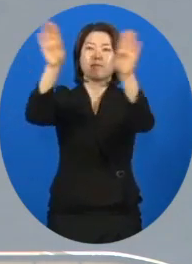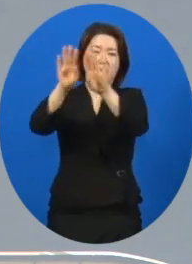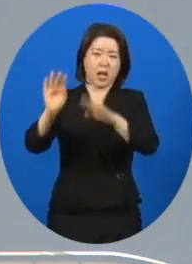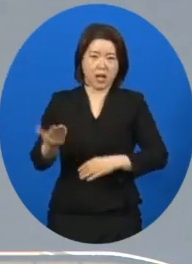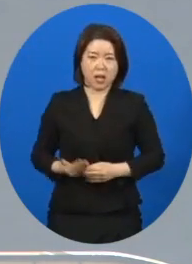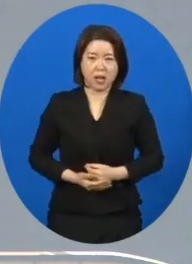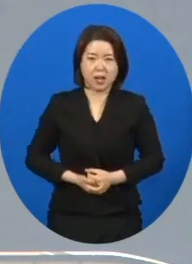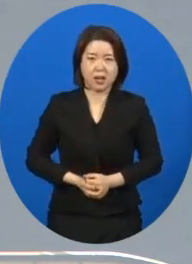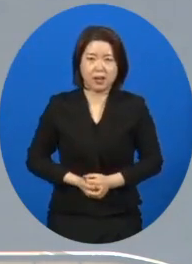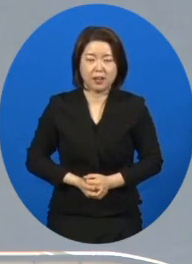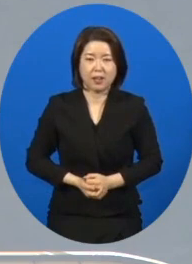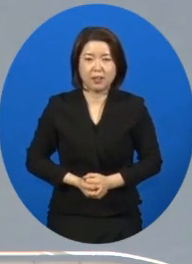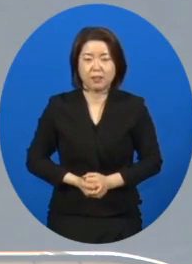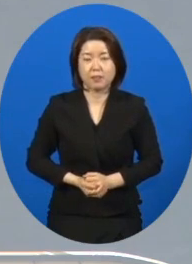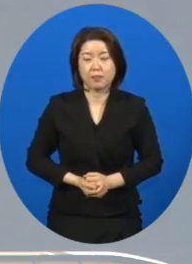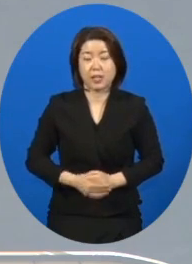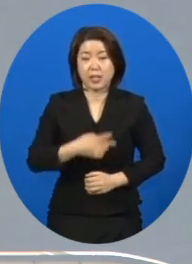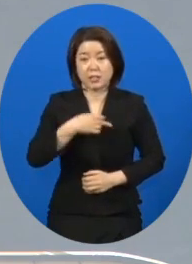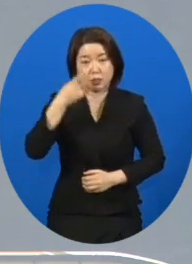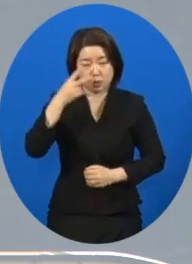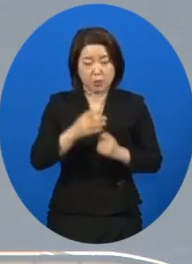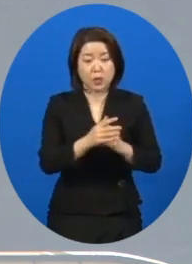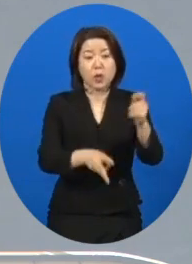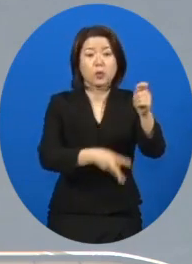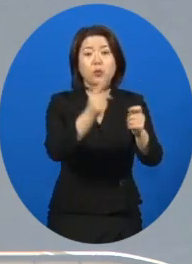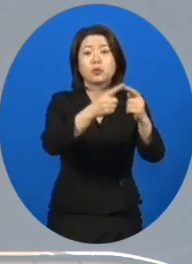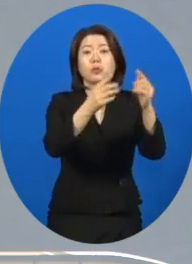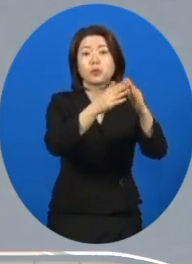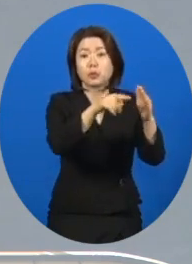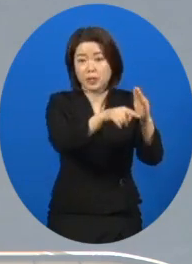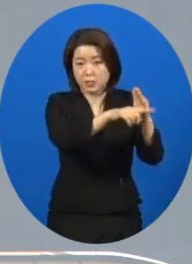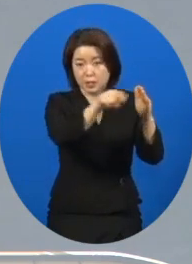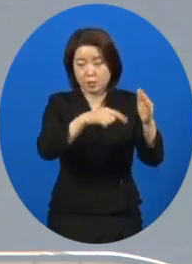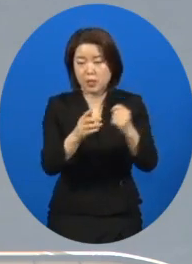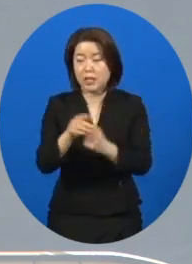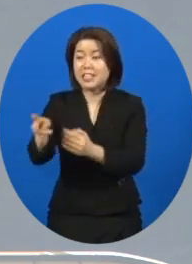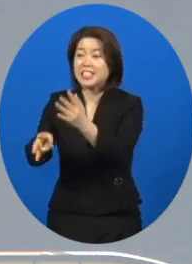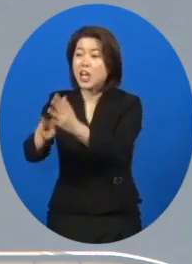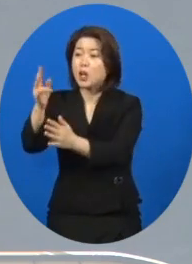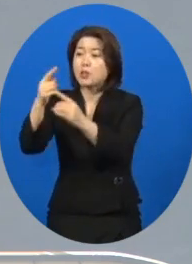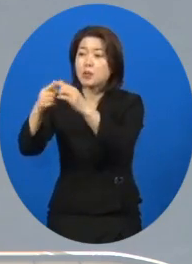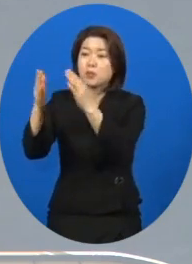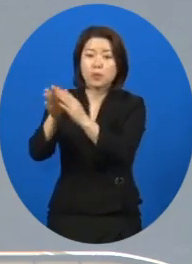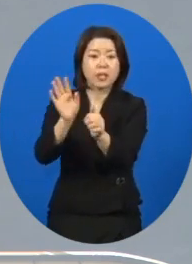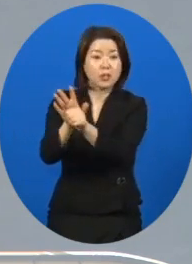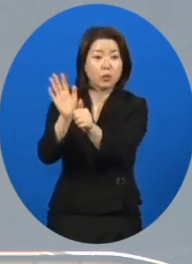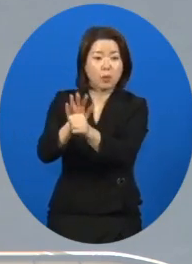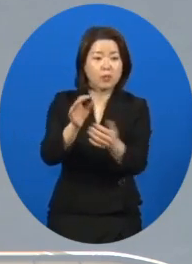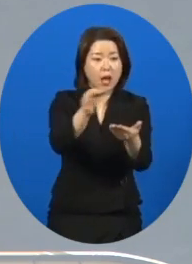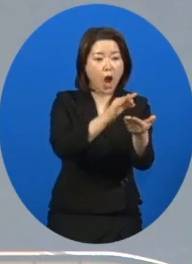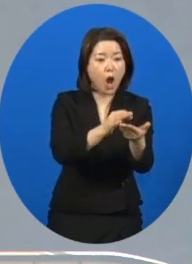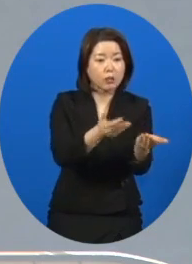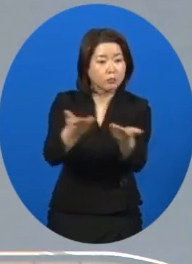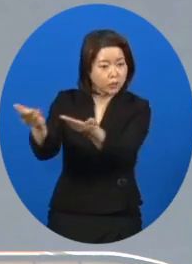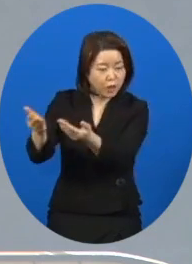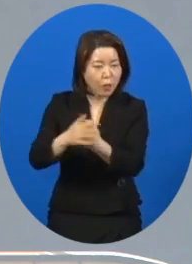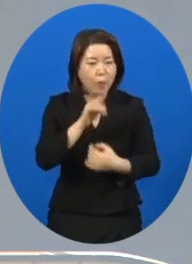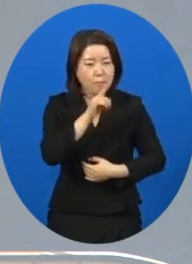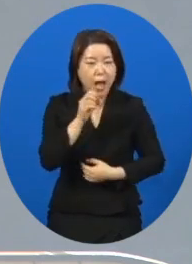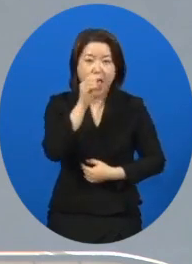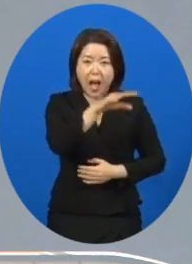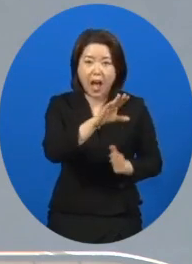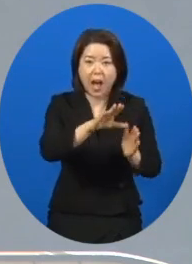사도바울이 고린도 교인들에게 예루살렘 교회를 돕는 일을 위한 헌금을 말씀하면서